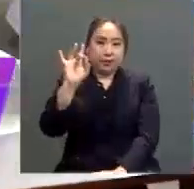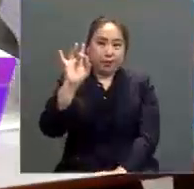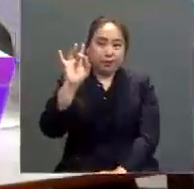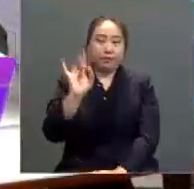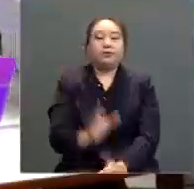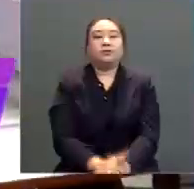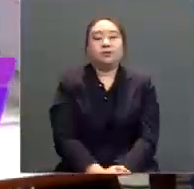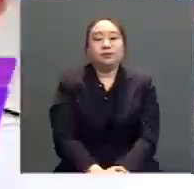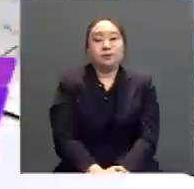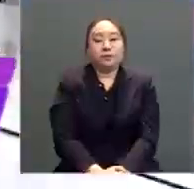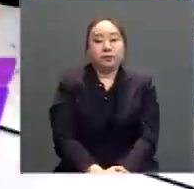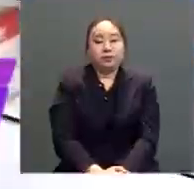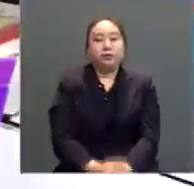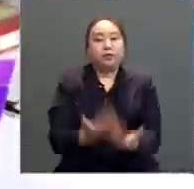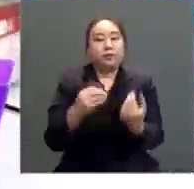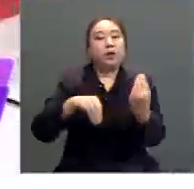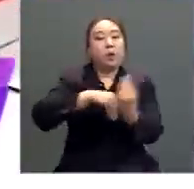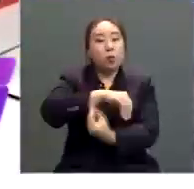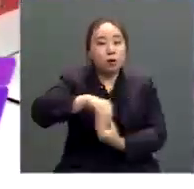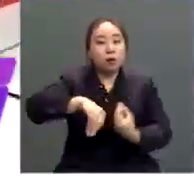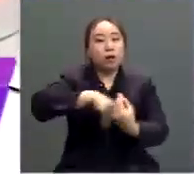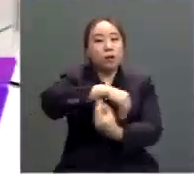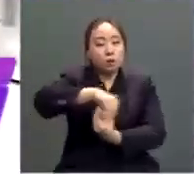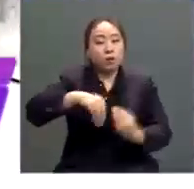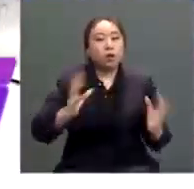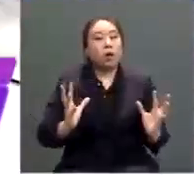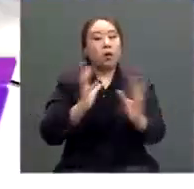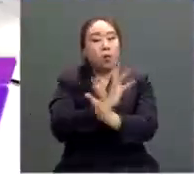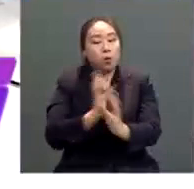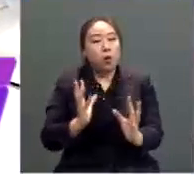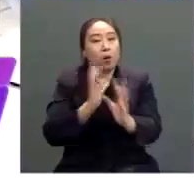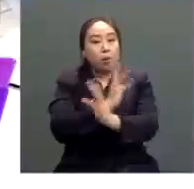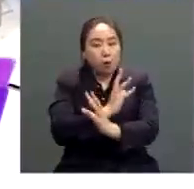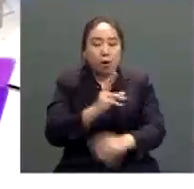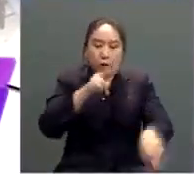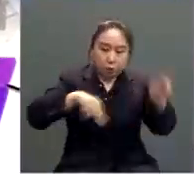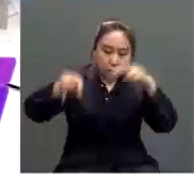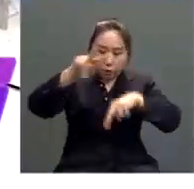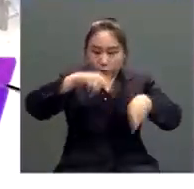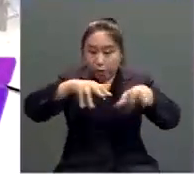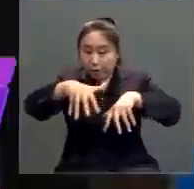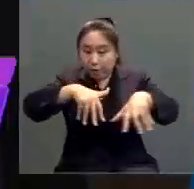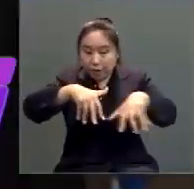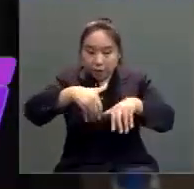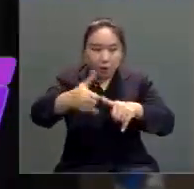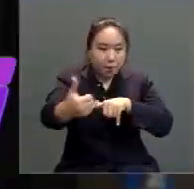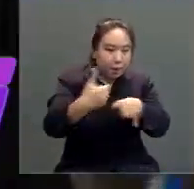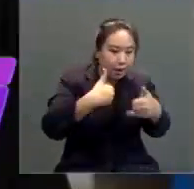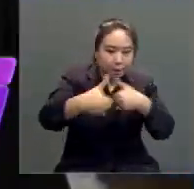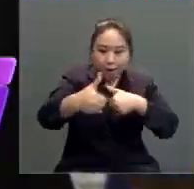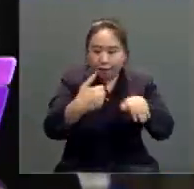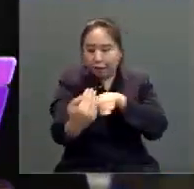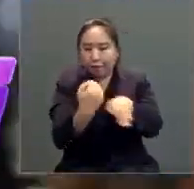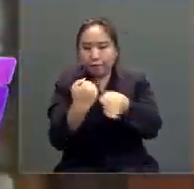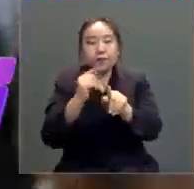าอีกวันในการหมุนเวียนสับเปลี่ยนกันตรวจตราการเข้าออกพื้นที่ของประชาชนซึ่งก็ได้รับความ